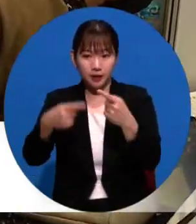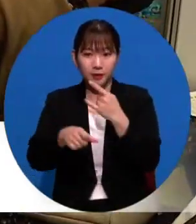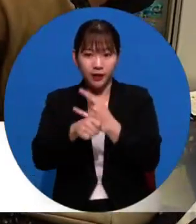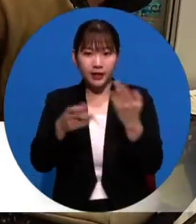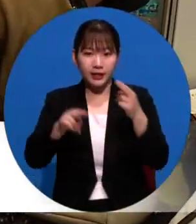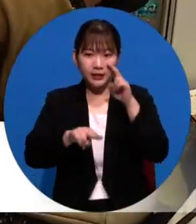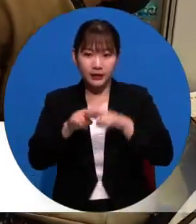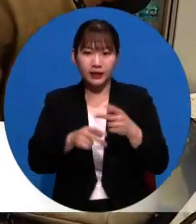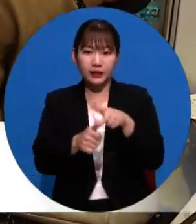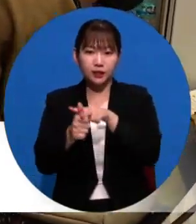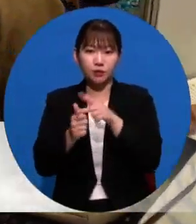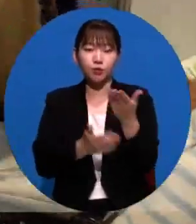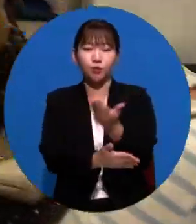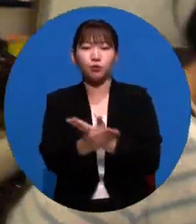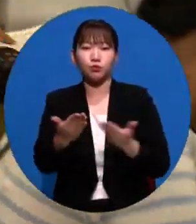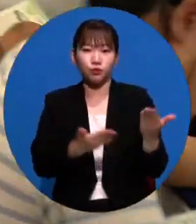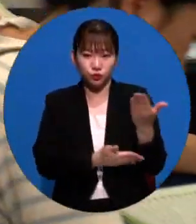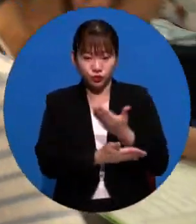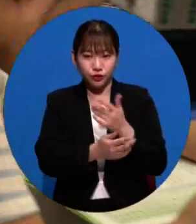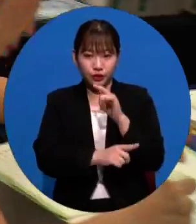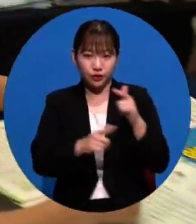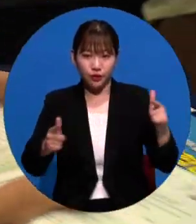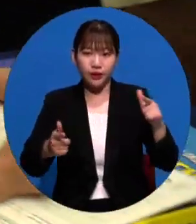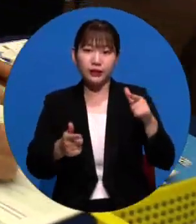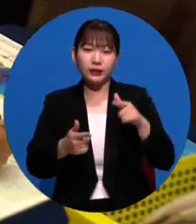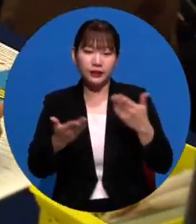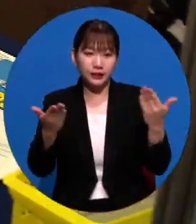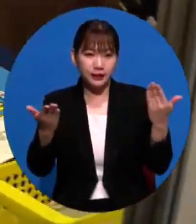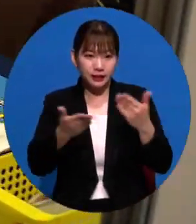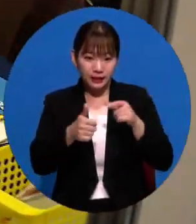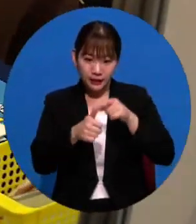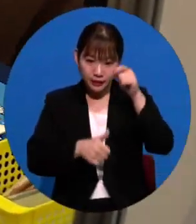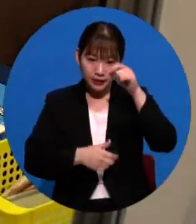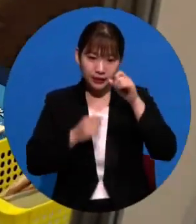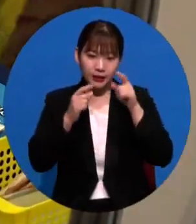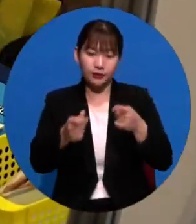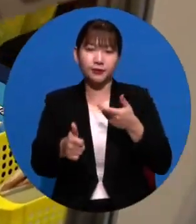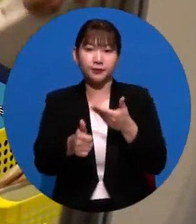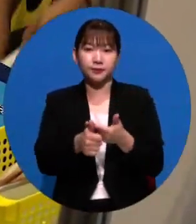일자리 정보를 공유하고 다양한 현장 구직 기회가 제공돼 있습니다